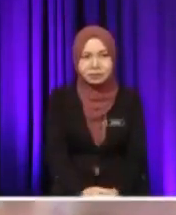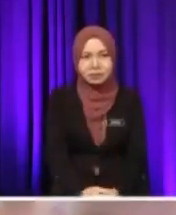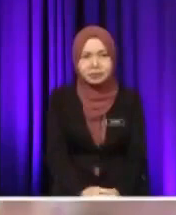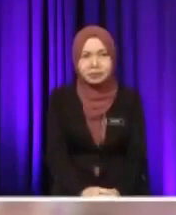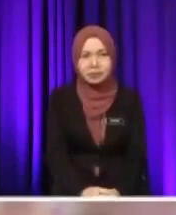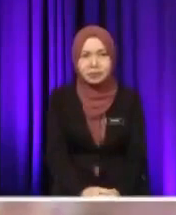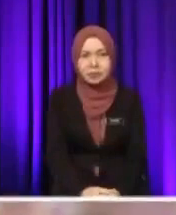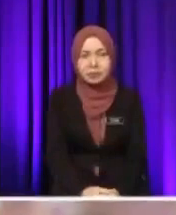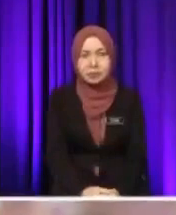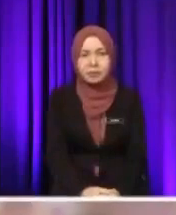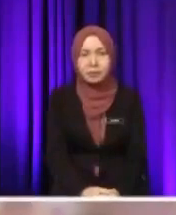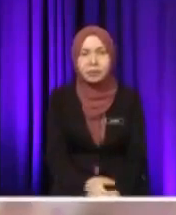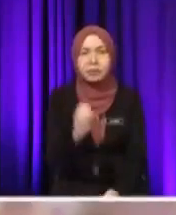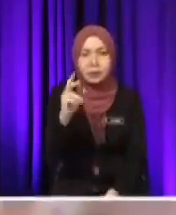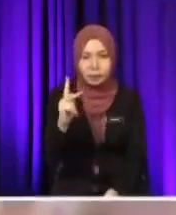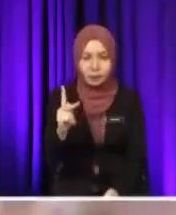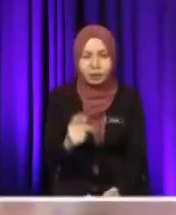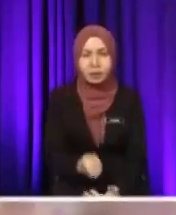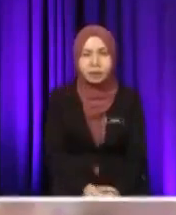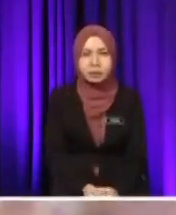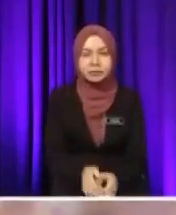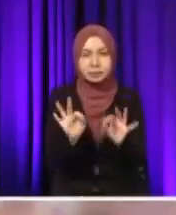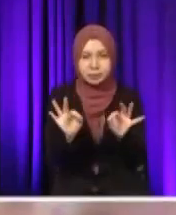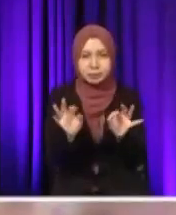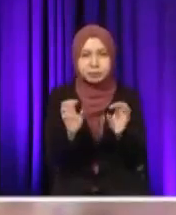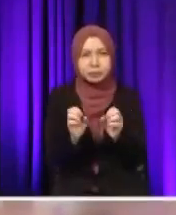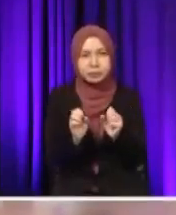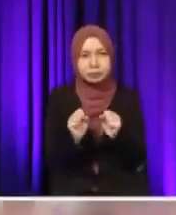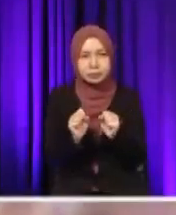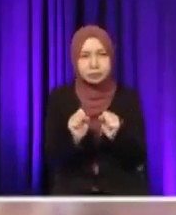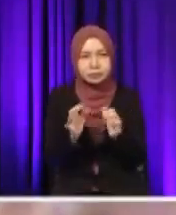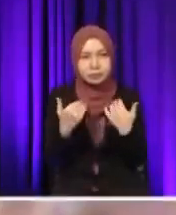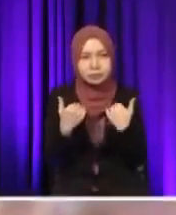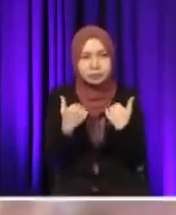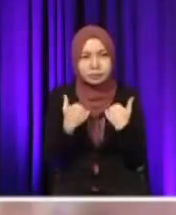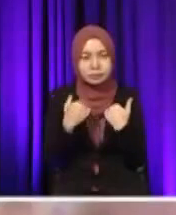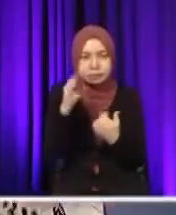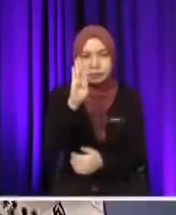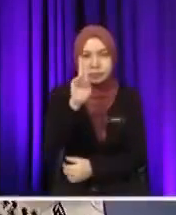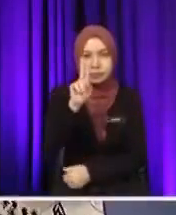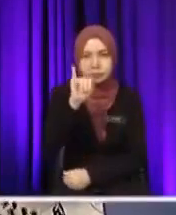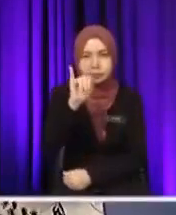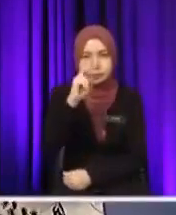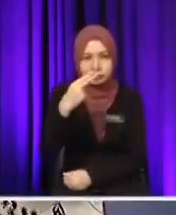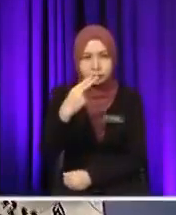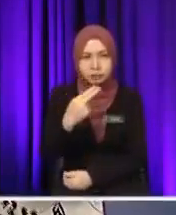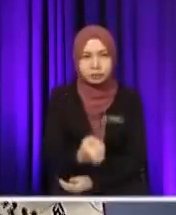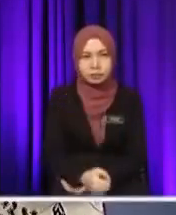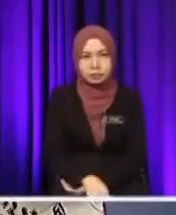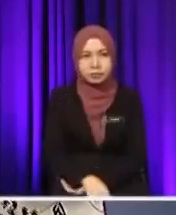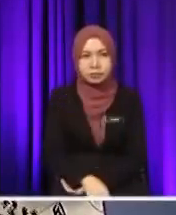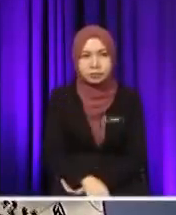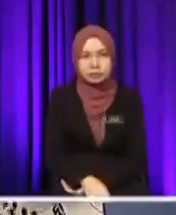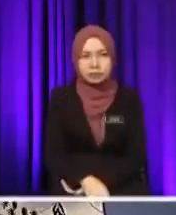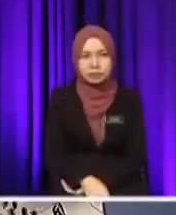Dah okey. Okey, bang. So, kalau ada buih, macam yang Abang boleh tengok kat sini, ada buih. Betul tak? Ada buih. Okey, ada. Dan kita kena